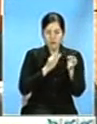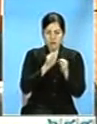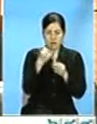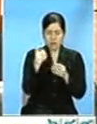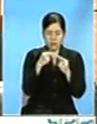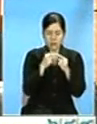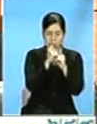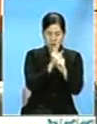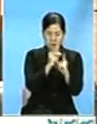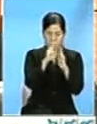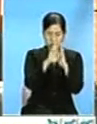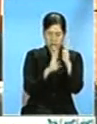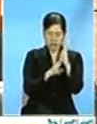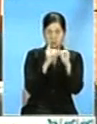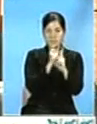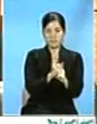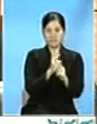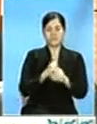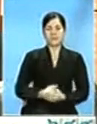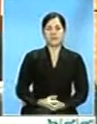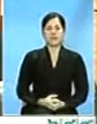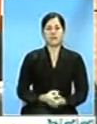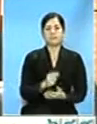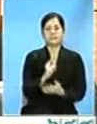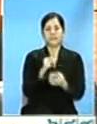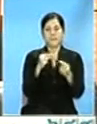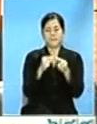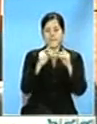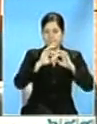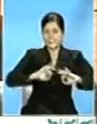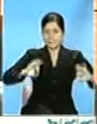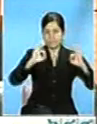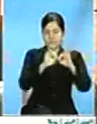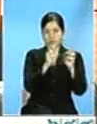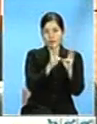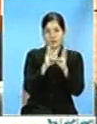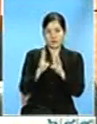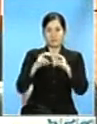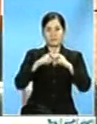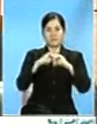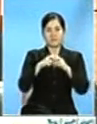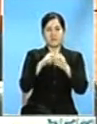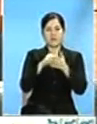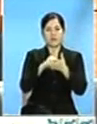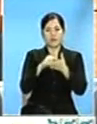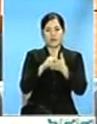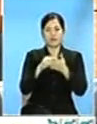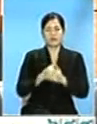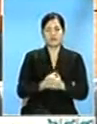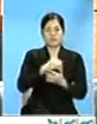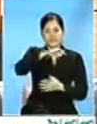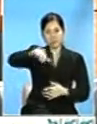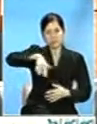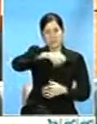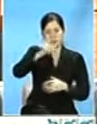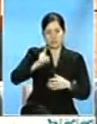กติกาที่มีที่เขียนไว้นะครับจึงเป็นทางออกที่คนส่วนใหญ่จะต้องใช้นะครับ